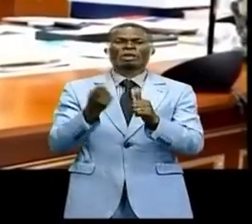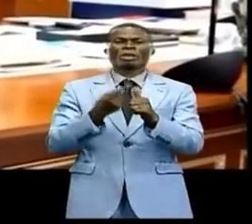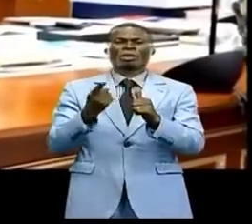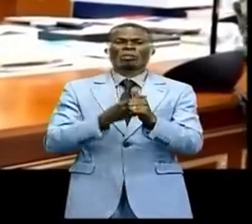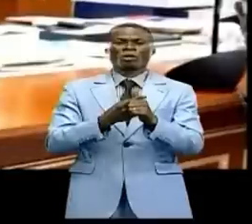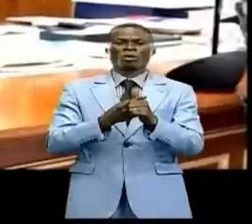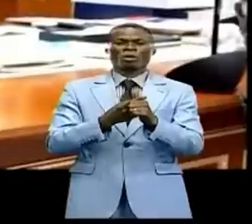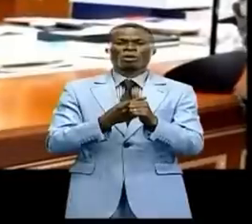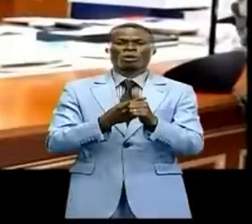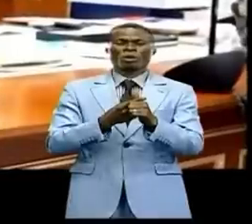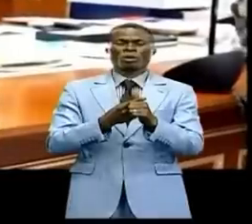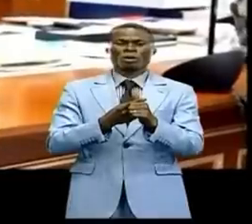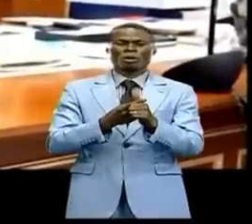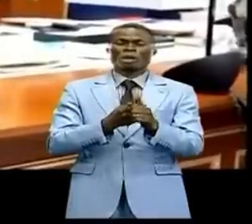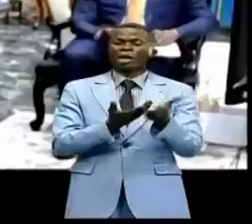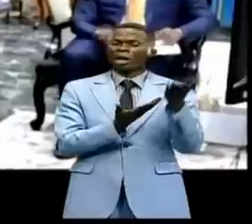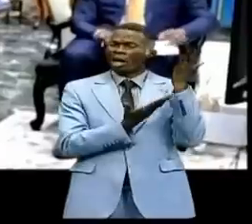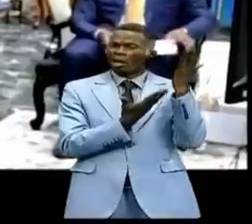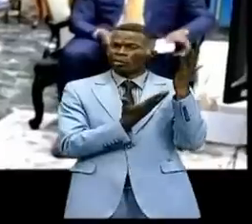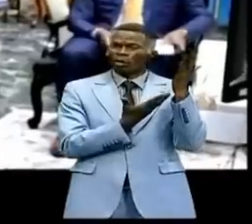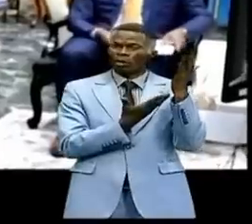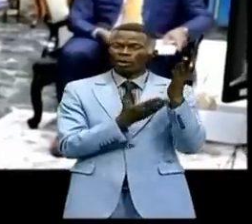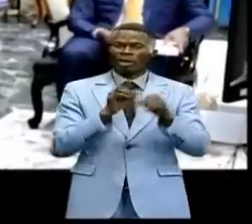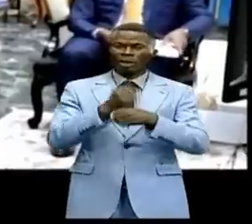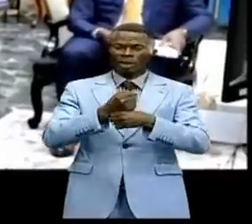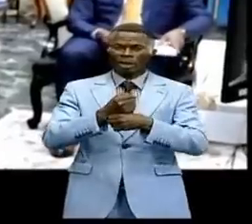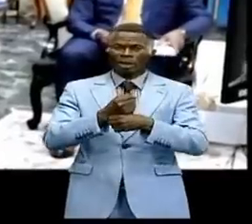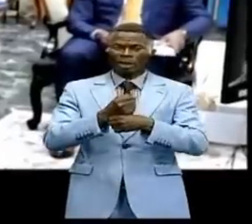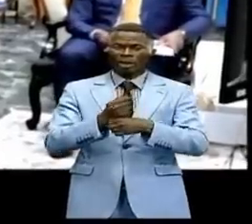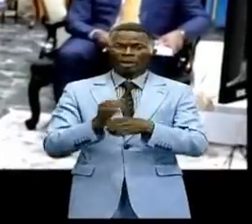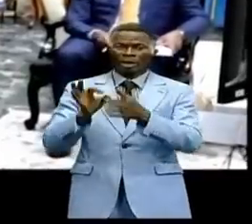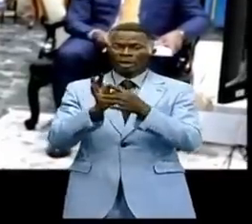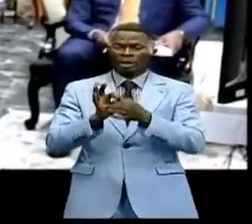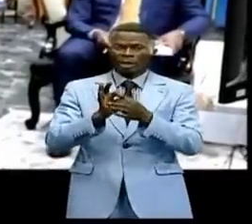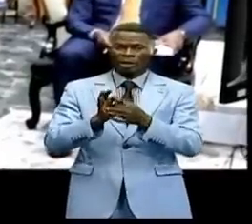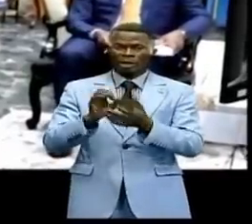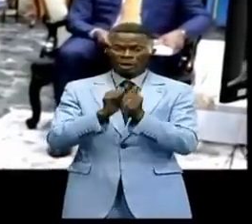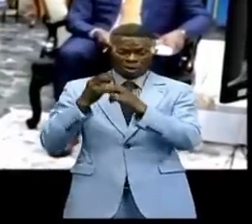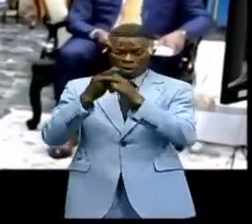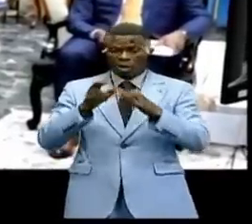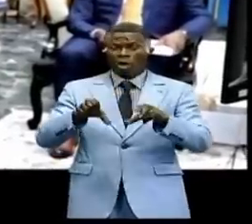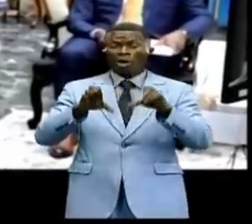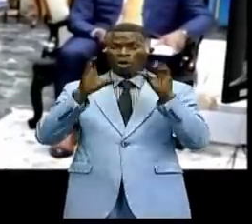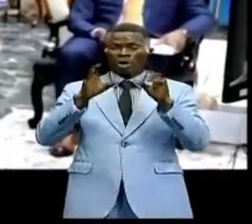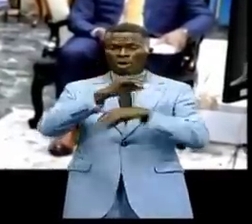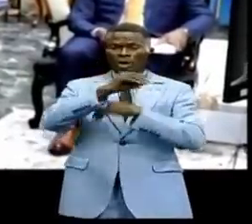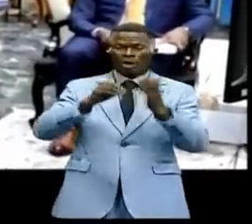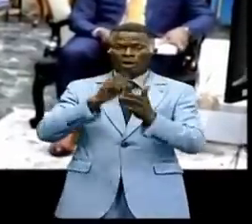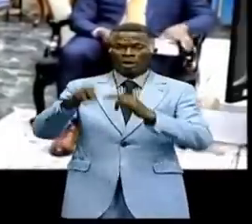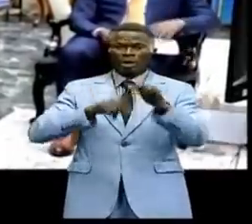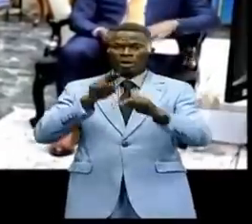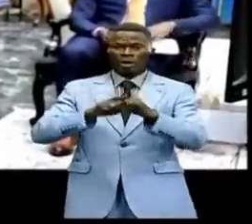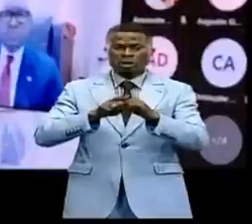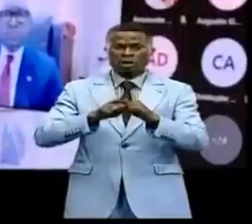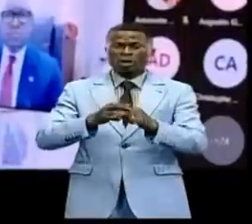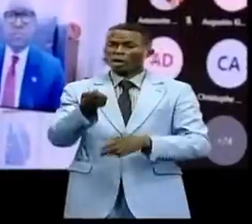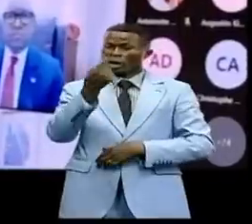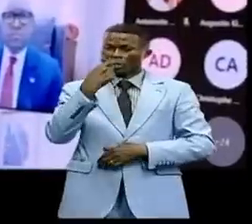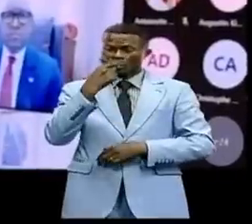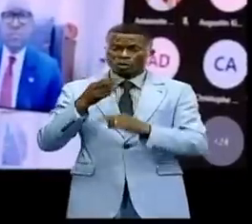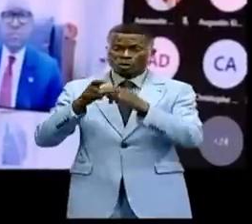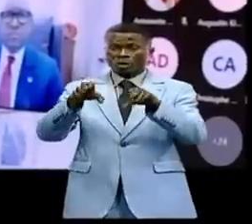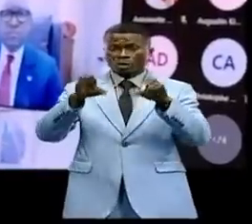1. De la nécessité de la création d'une unité de toxicovigilance au sein du Centre national de